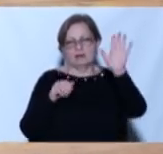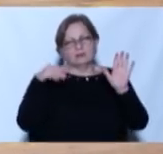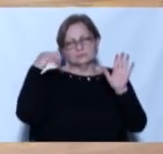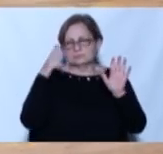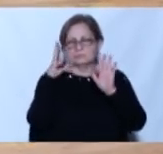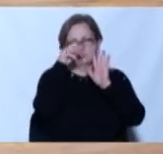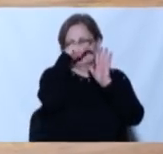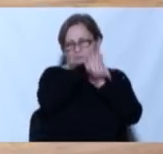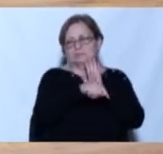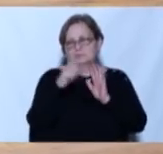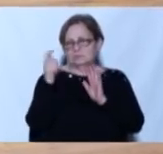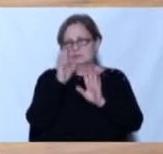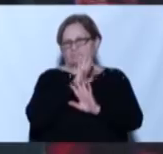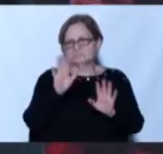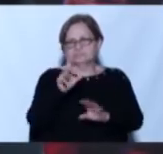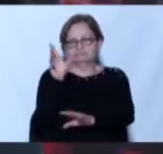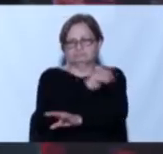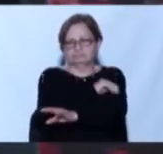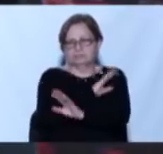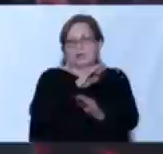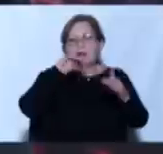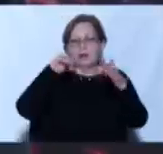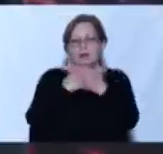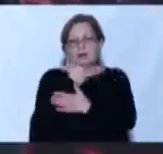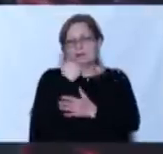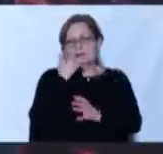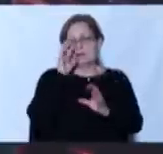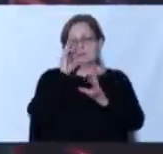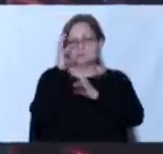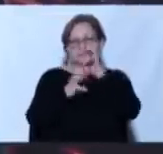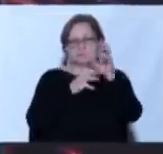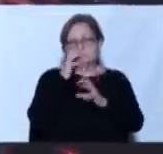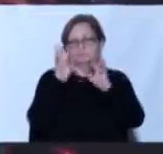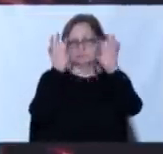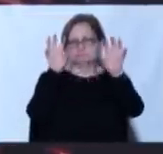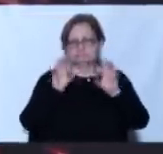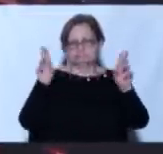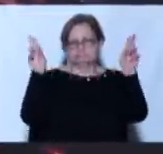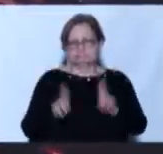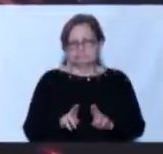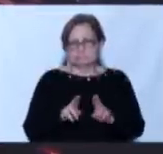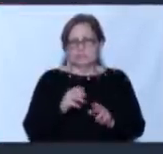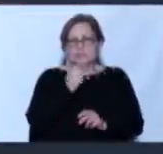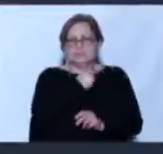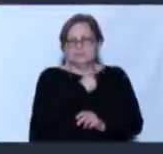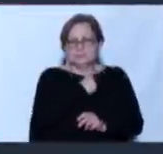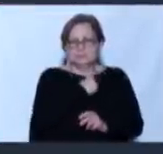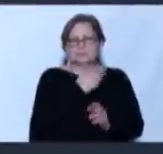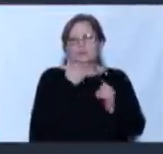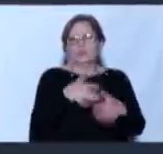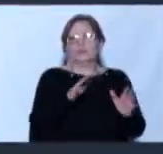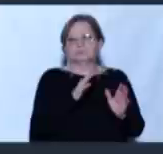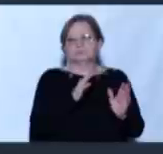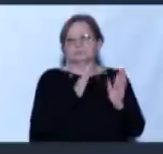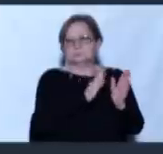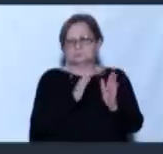თურქეთის ჰეგემონია. ახალი მსოფლიო წესრიგი მათ დაიწყო დამყარება, გარდაისახა ჯარი ძალიან დიდი დისციპლინა შემოვიდა